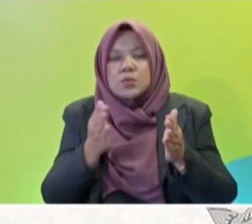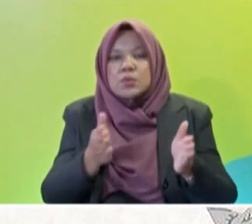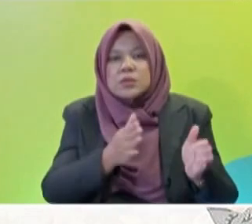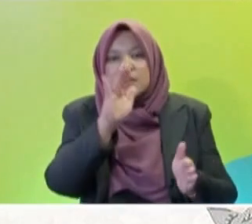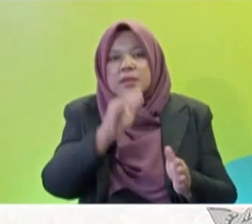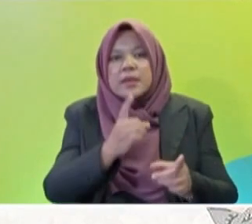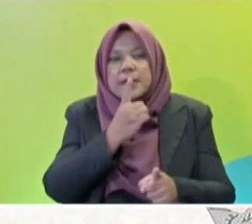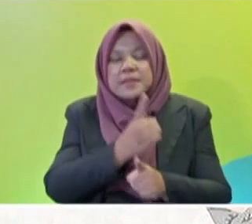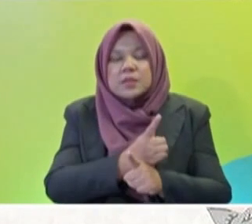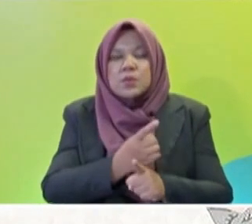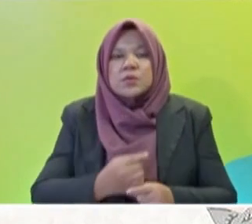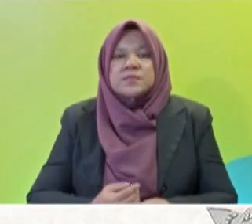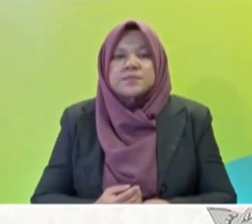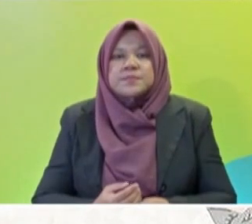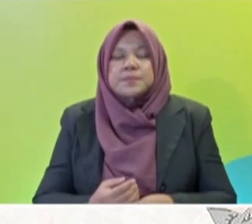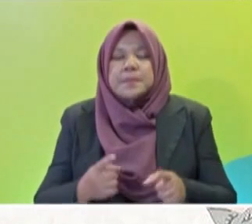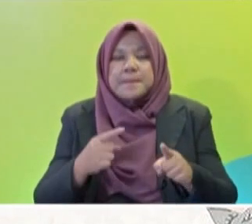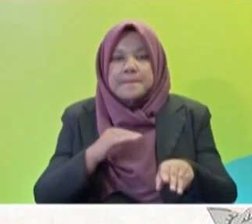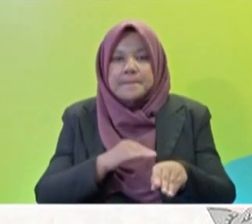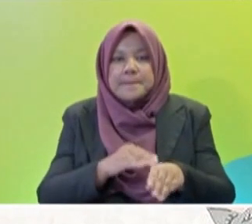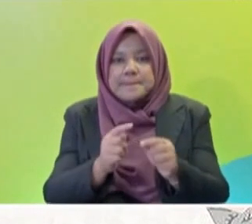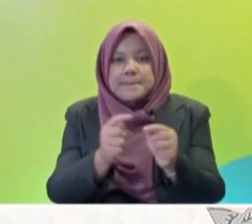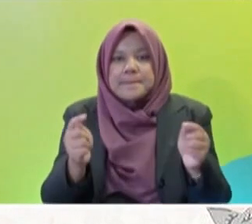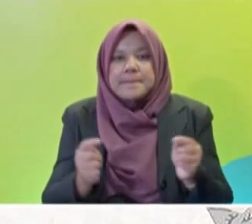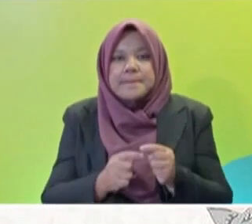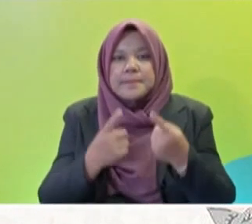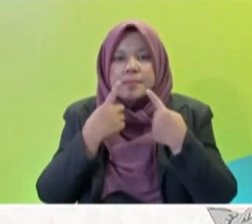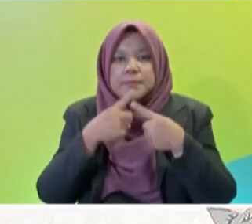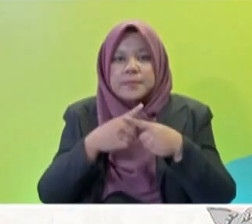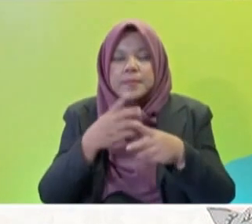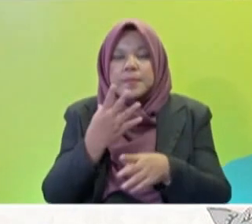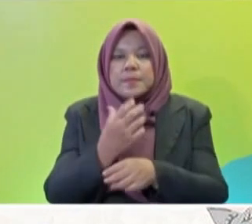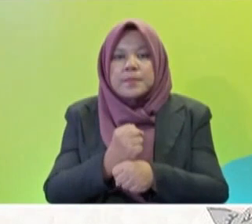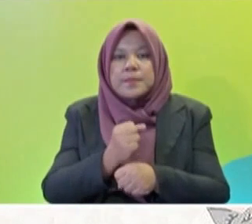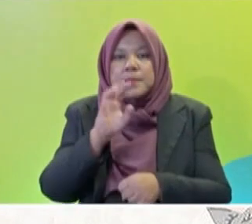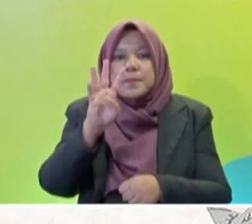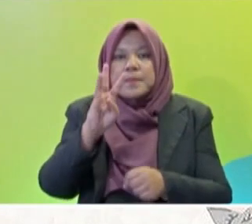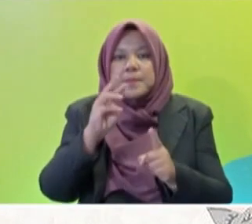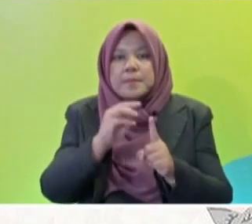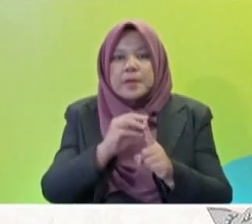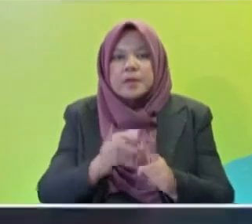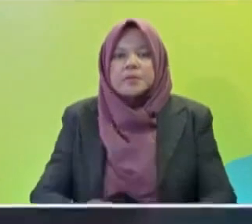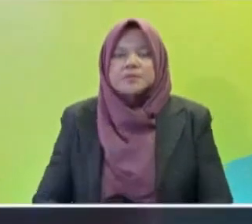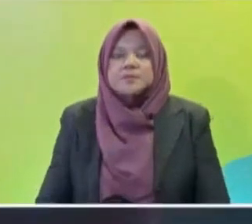ABC dan d pada ruang yang disediakan 4 maka 4 maka oke